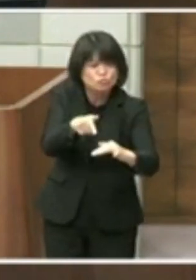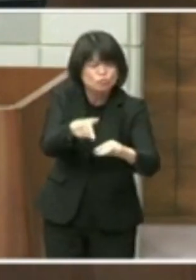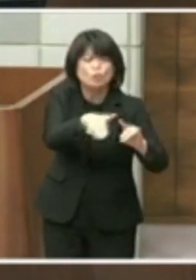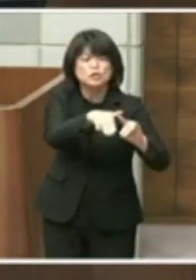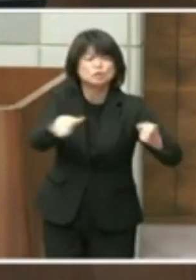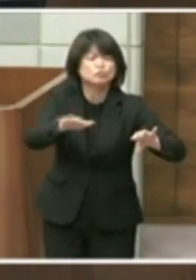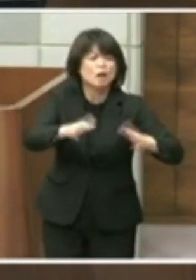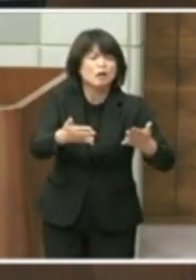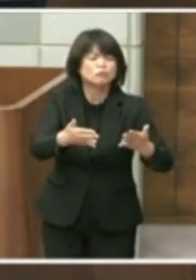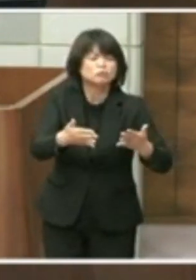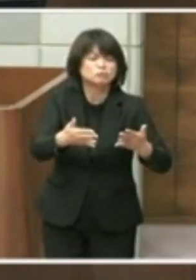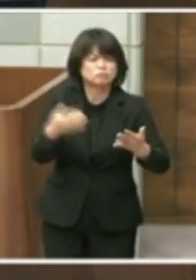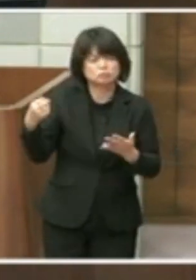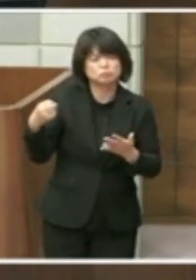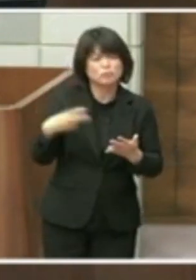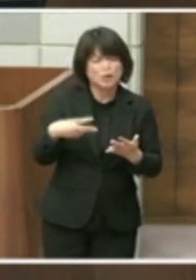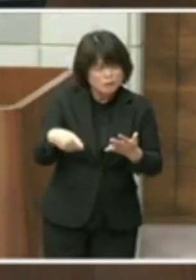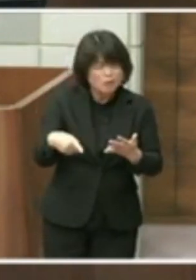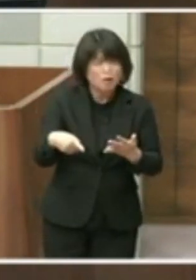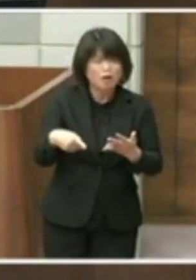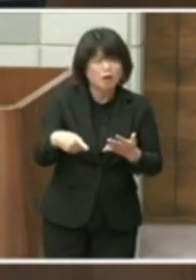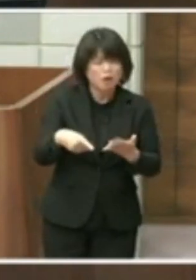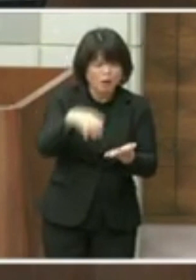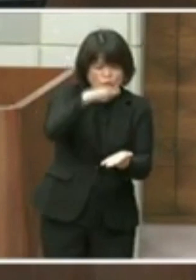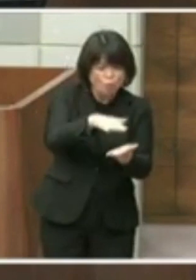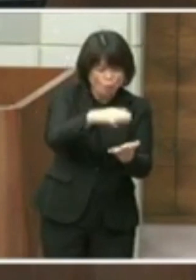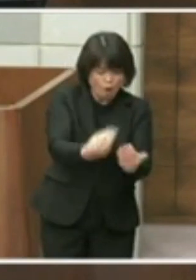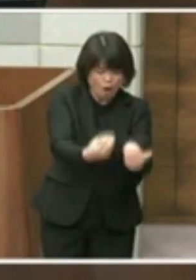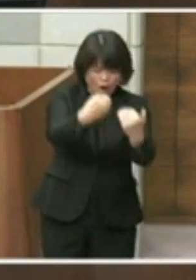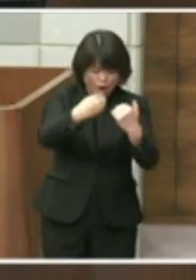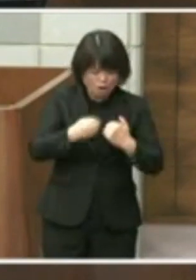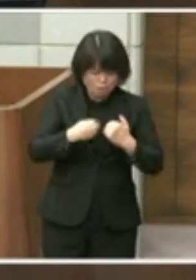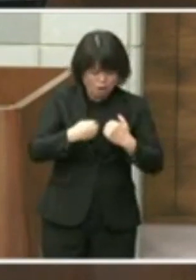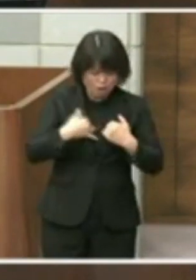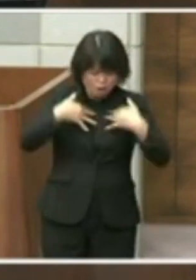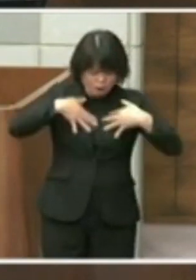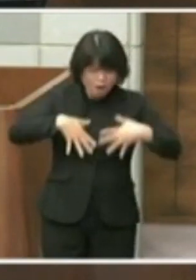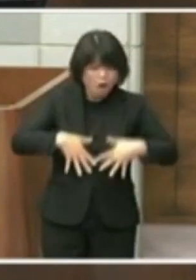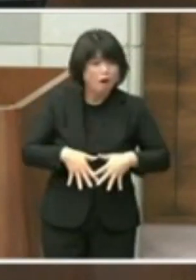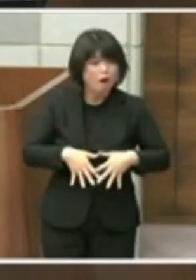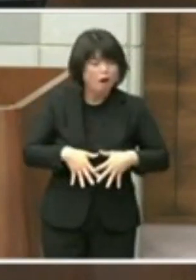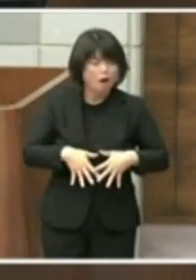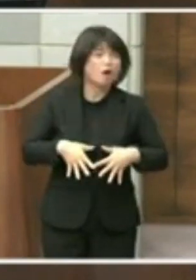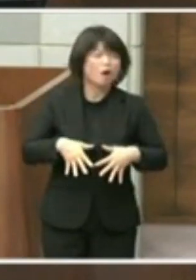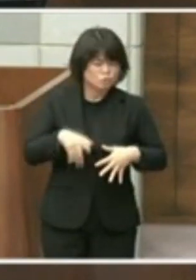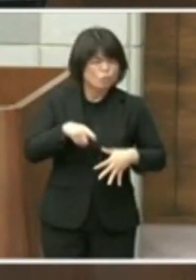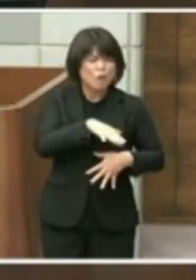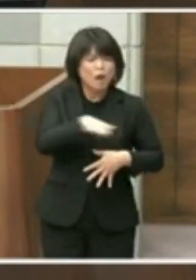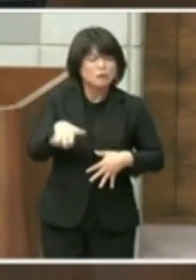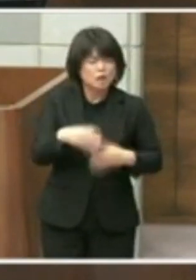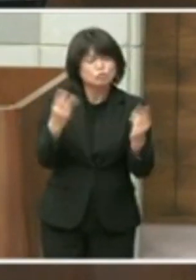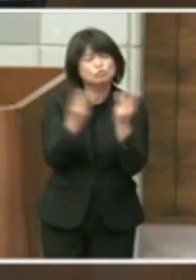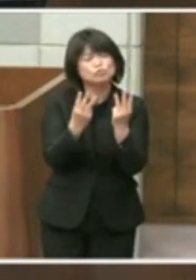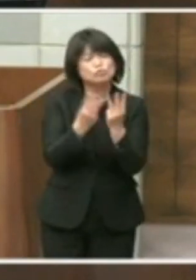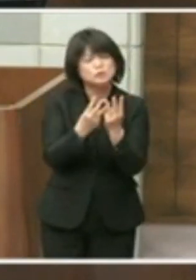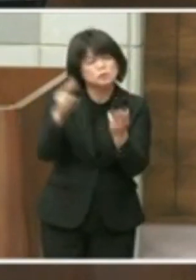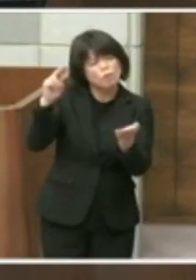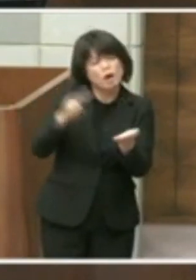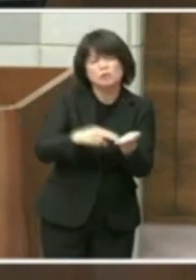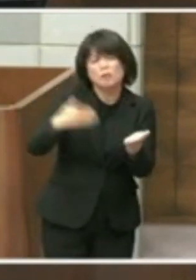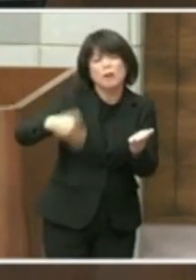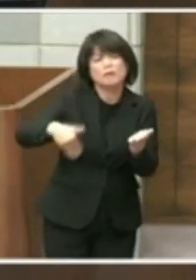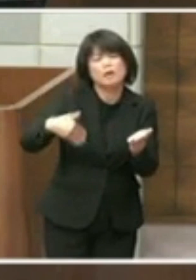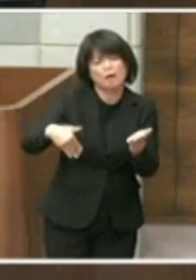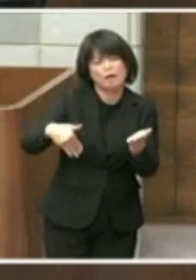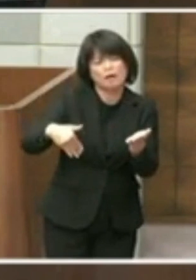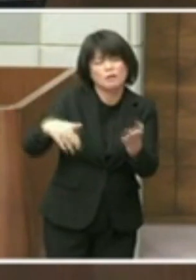く、またどの程度の量が体に入ると影響が出るのか、確定的な知見がないことから、国